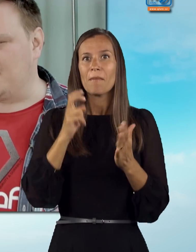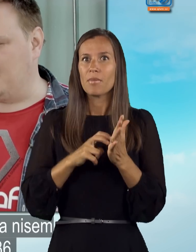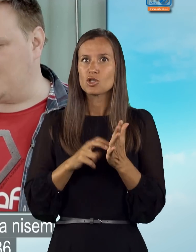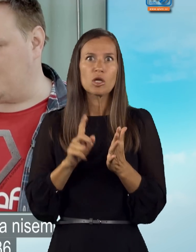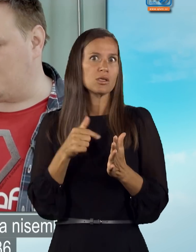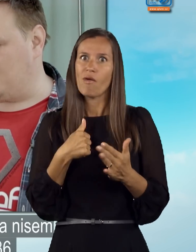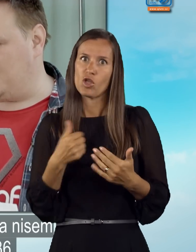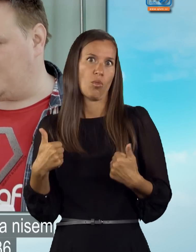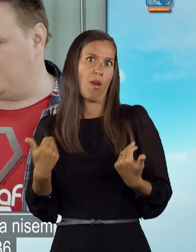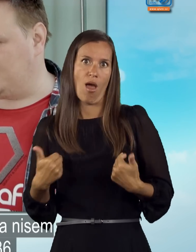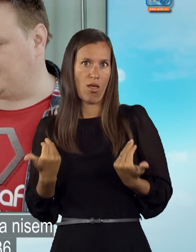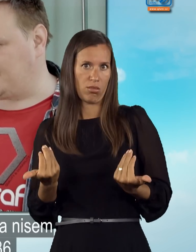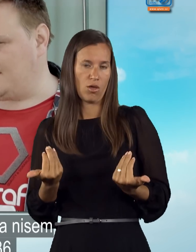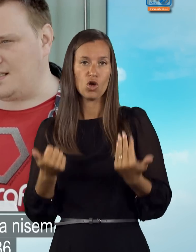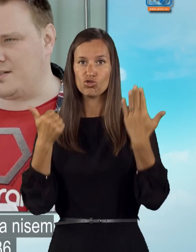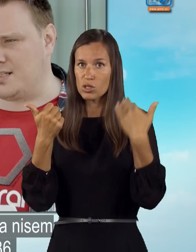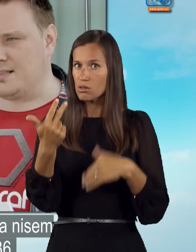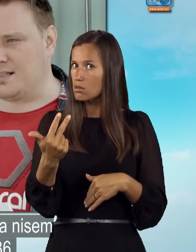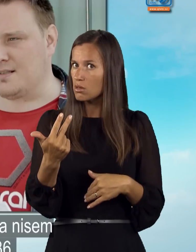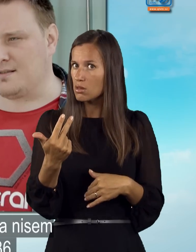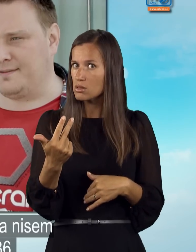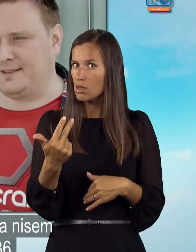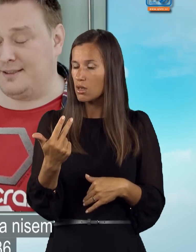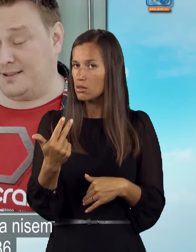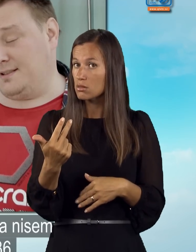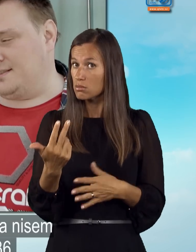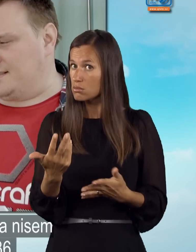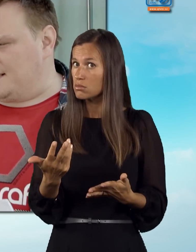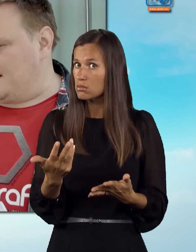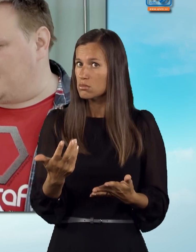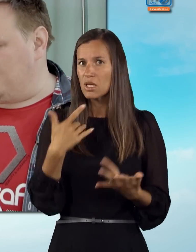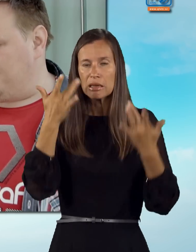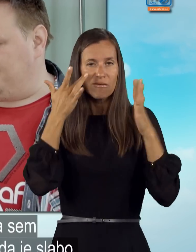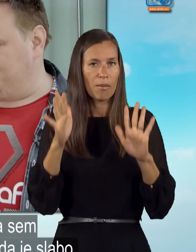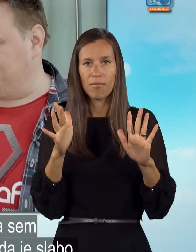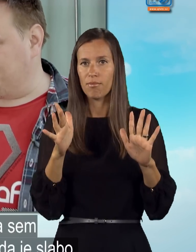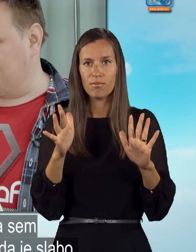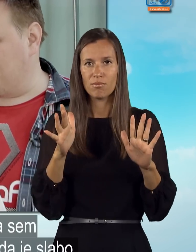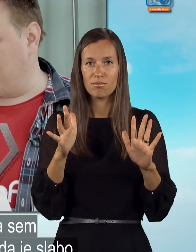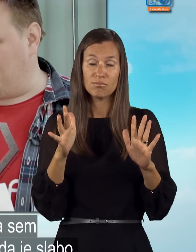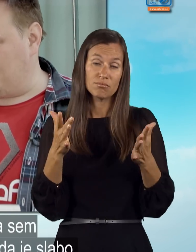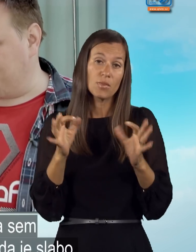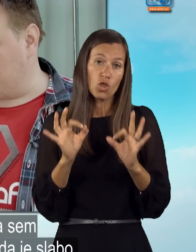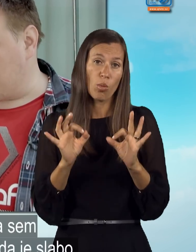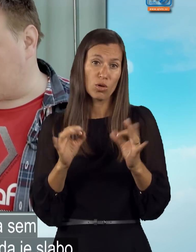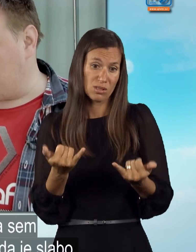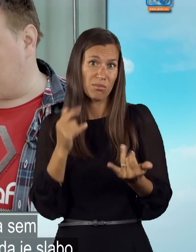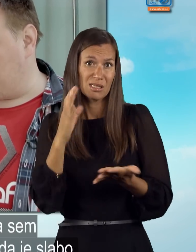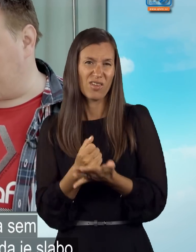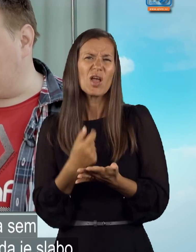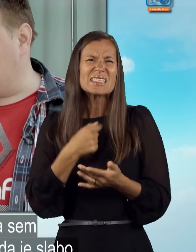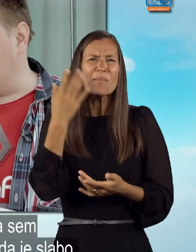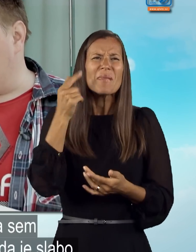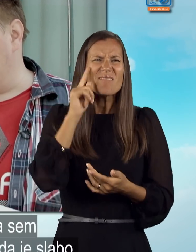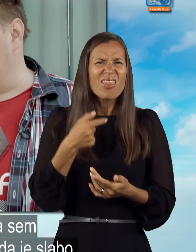še fora v tem, da nisem več toliko mlad, 36. Ne vem, fajn, da sem vsaj